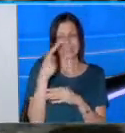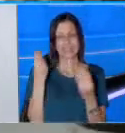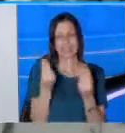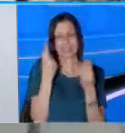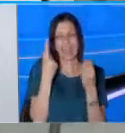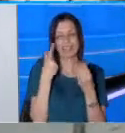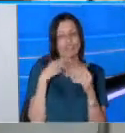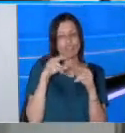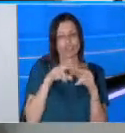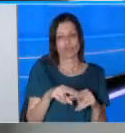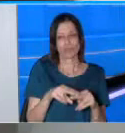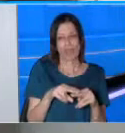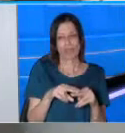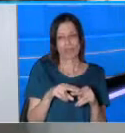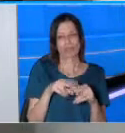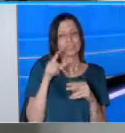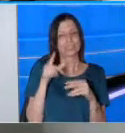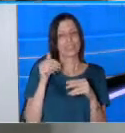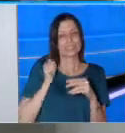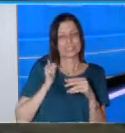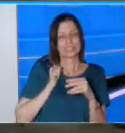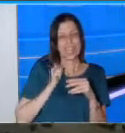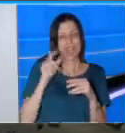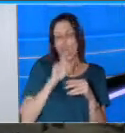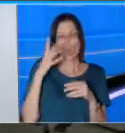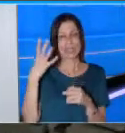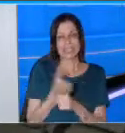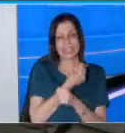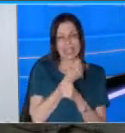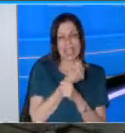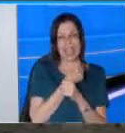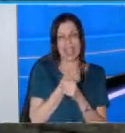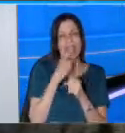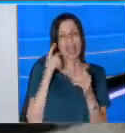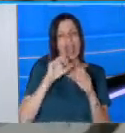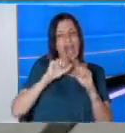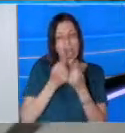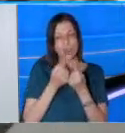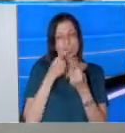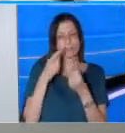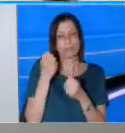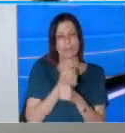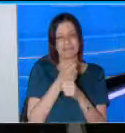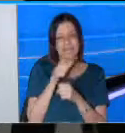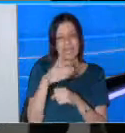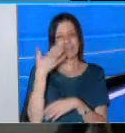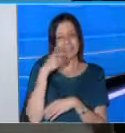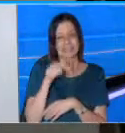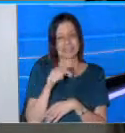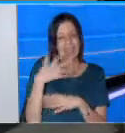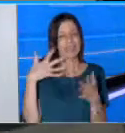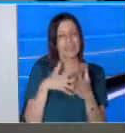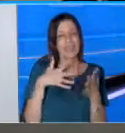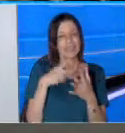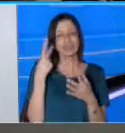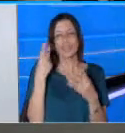היחיד שעוד נשאר להם, שצהל לא הצליח להרוס במבצע הזה. מדינת ישראל תיבחן